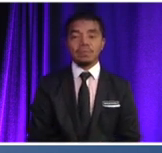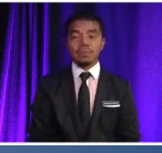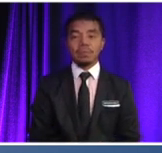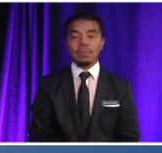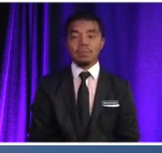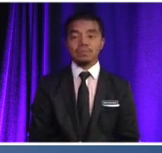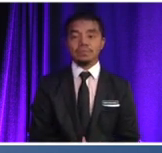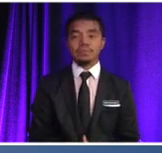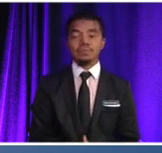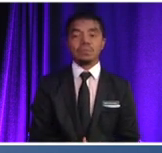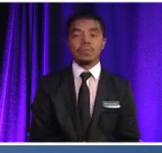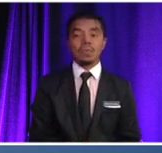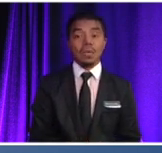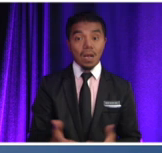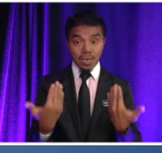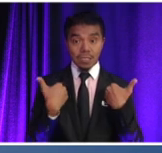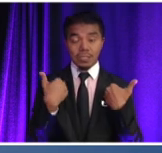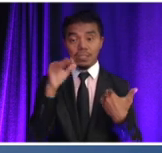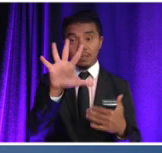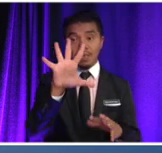membawa 5 markas